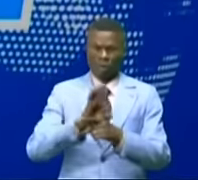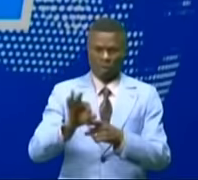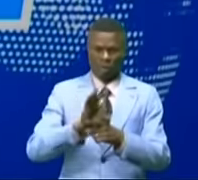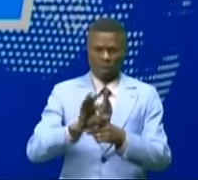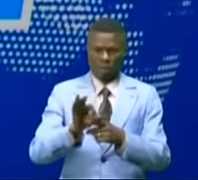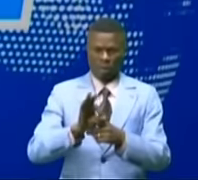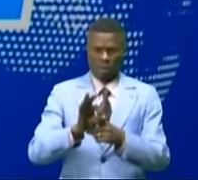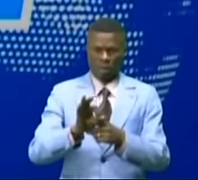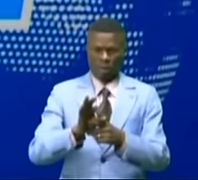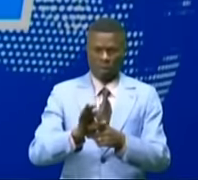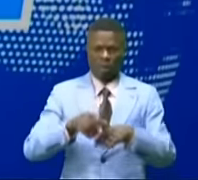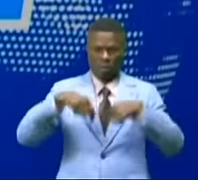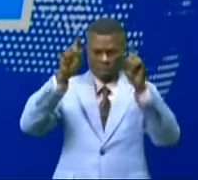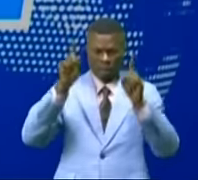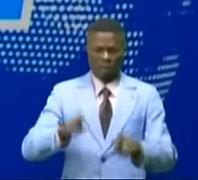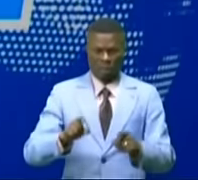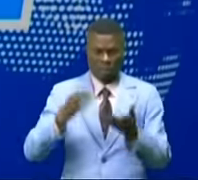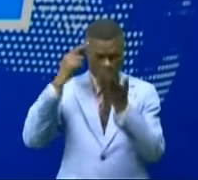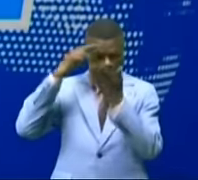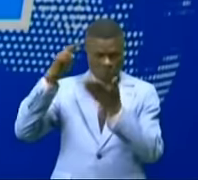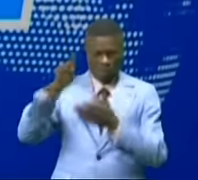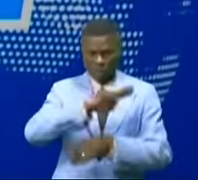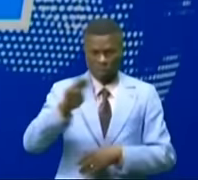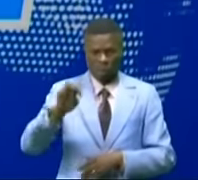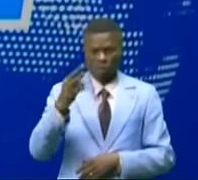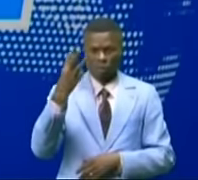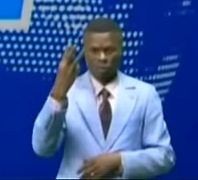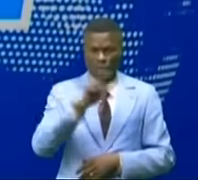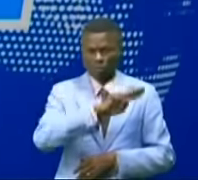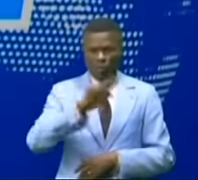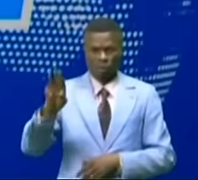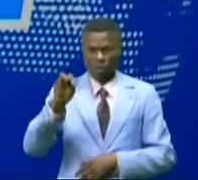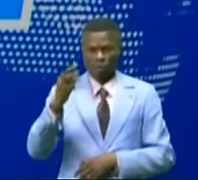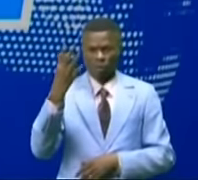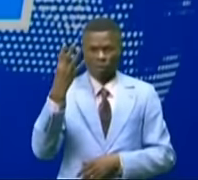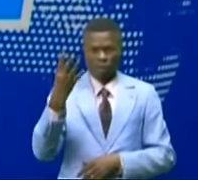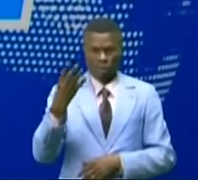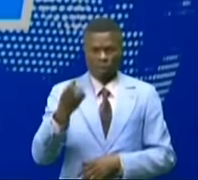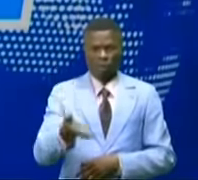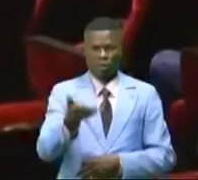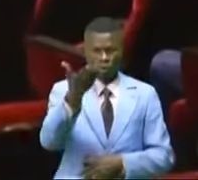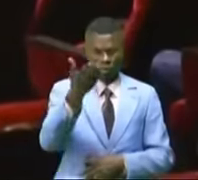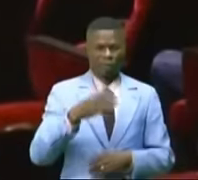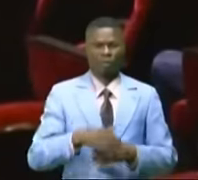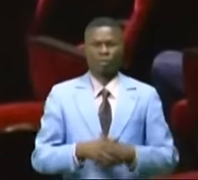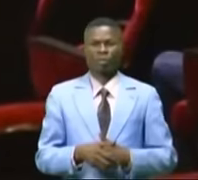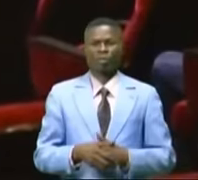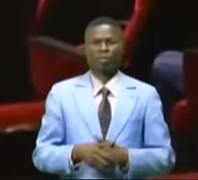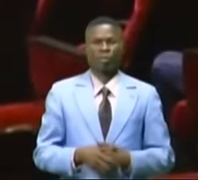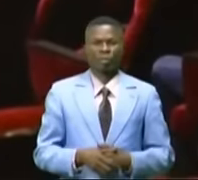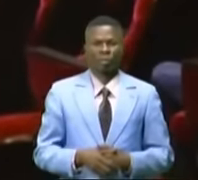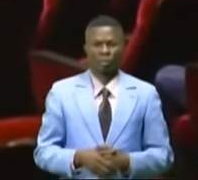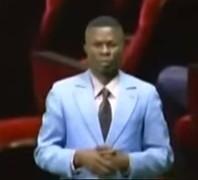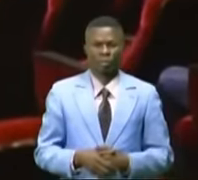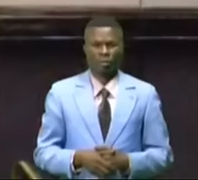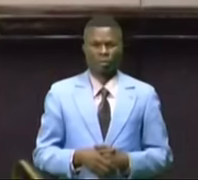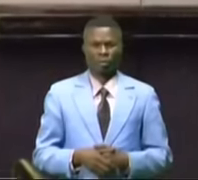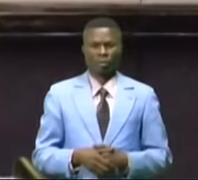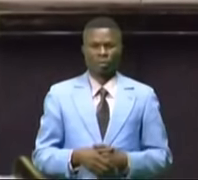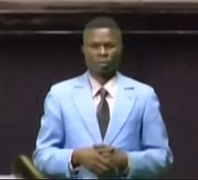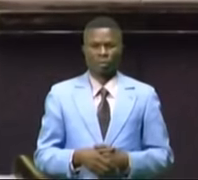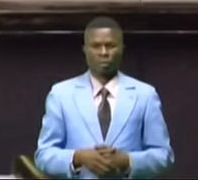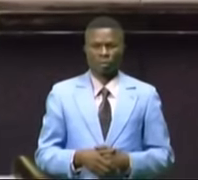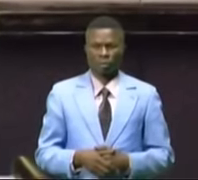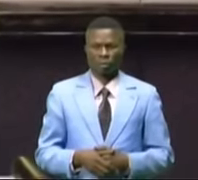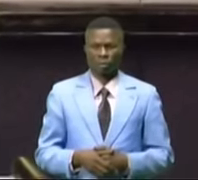formation durant l'exercice académique 2023-2024. Rodé Panda. L'école de santé publique